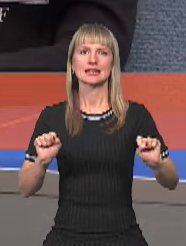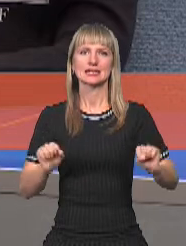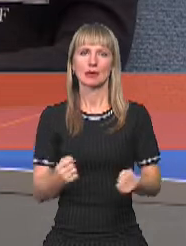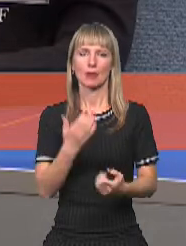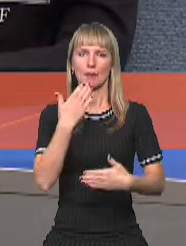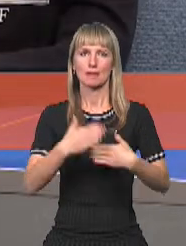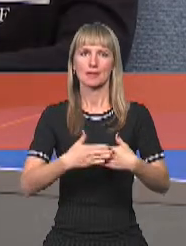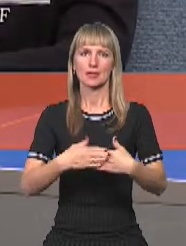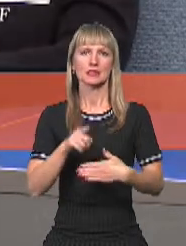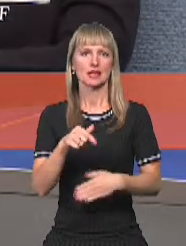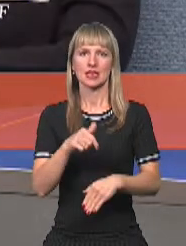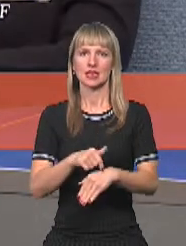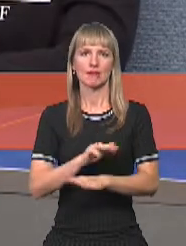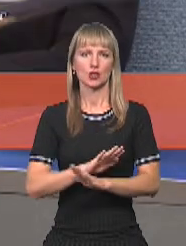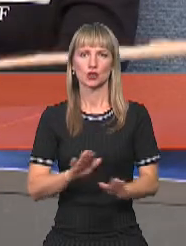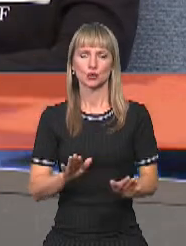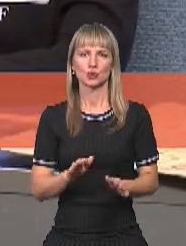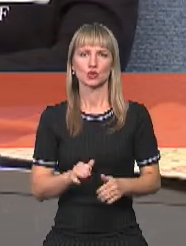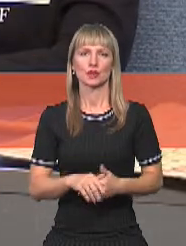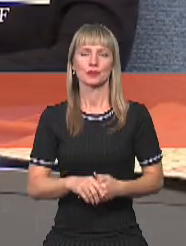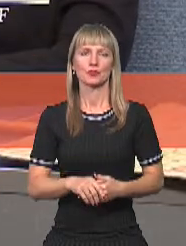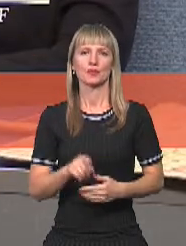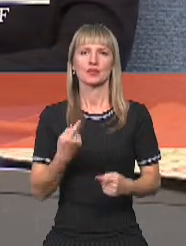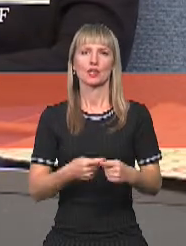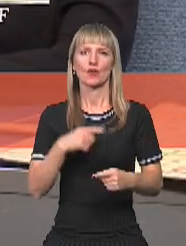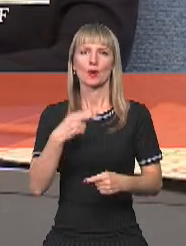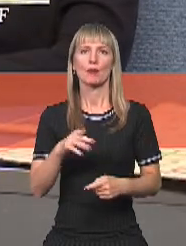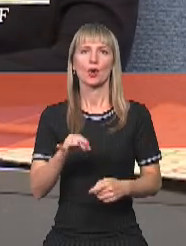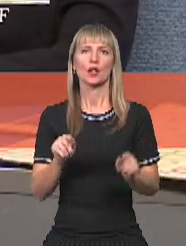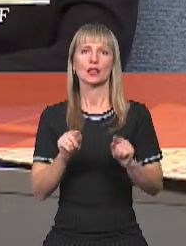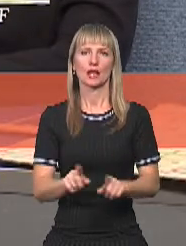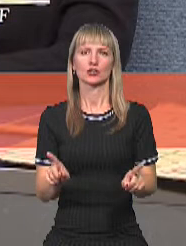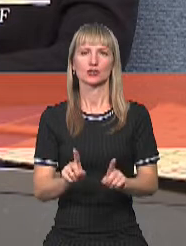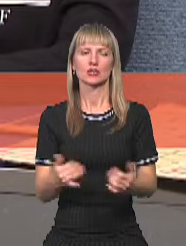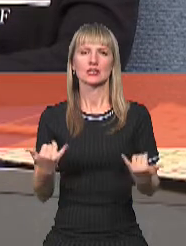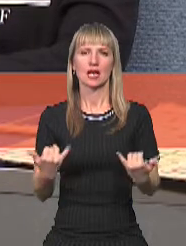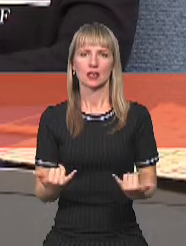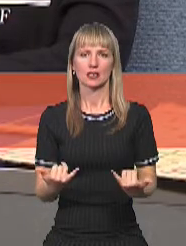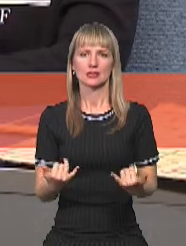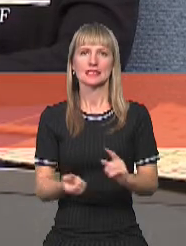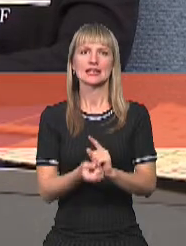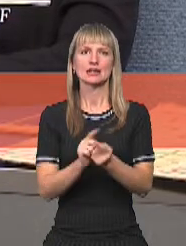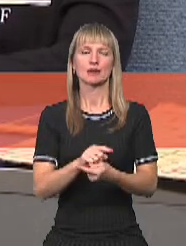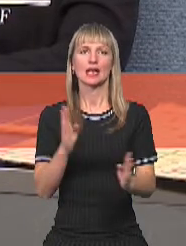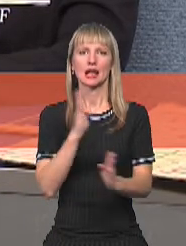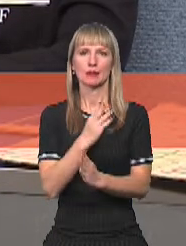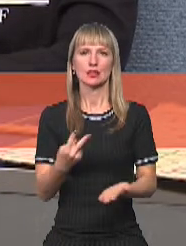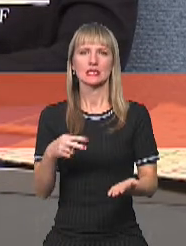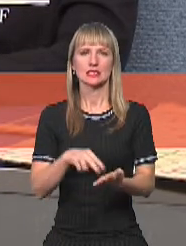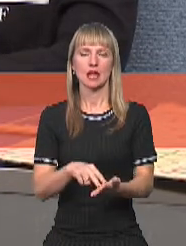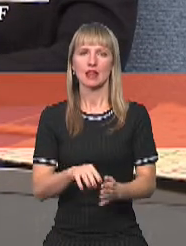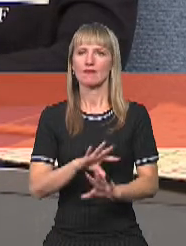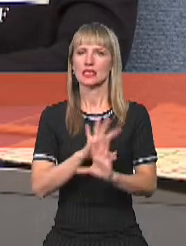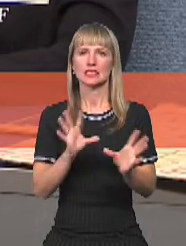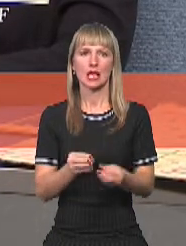ти її навіть не відчуєш. Це говорить про те, що зараз зміна клімату стала тією